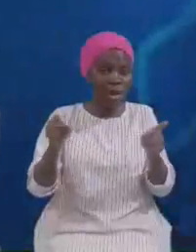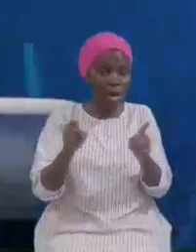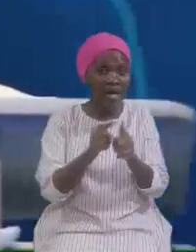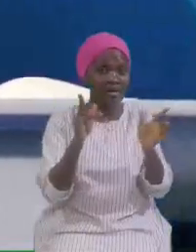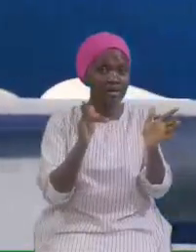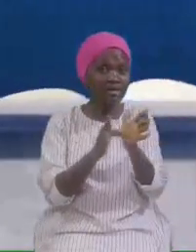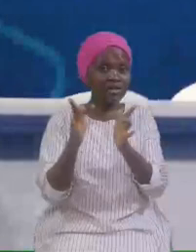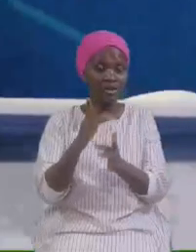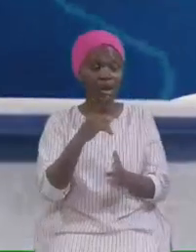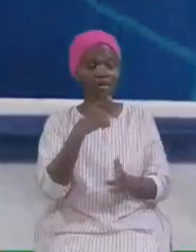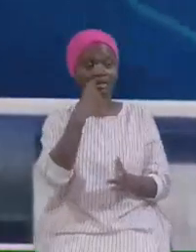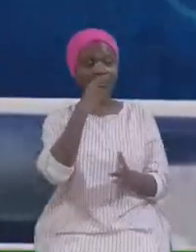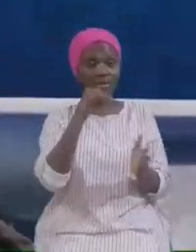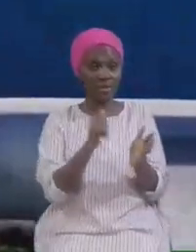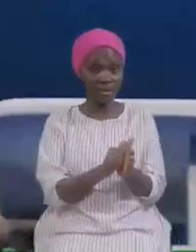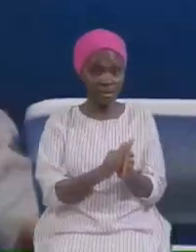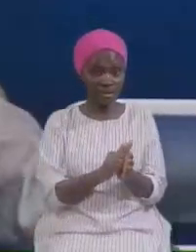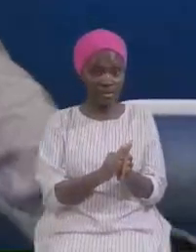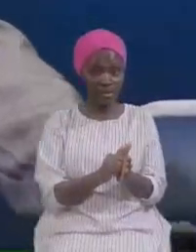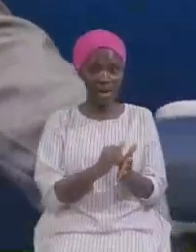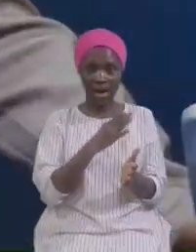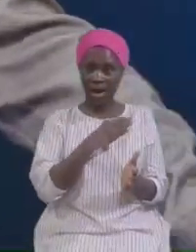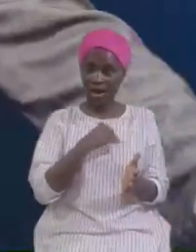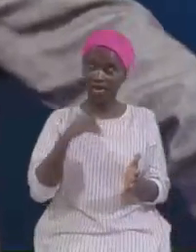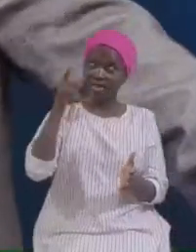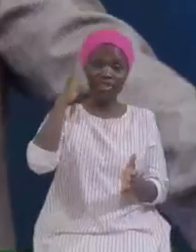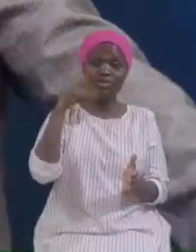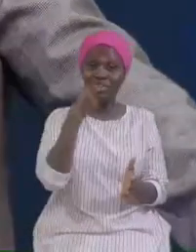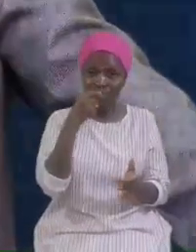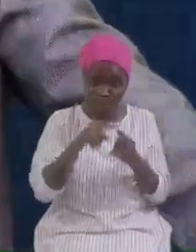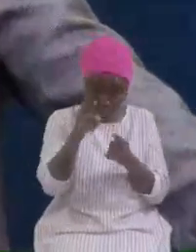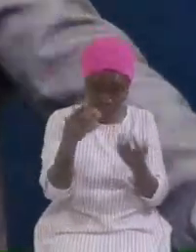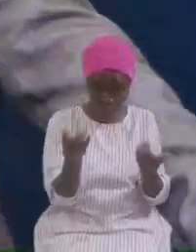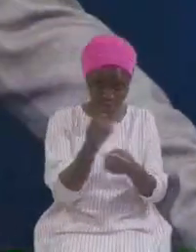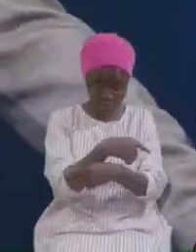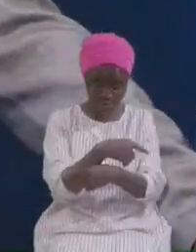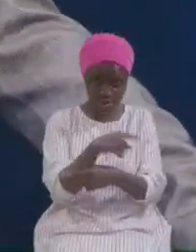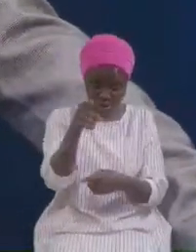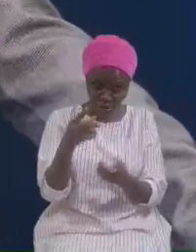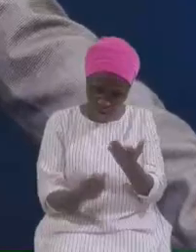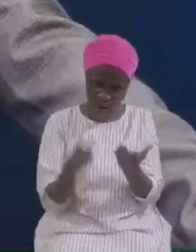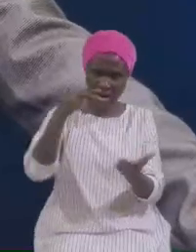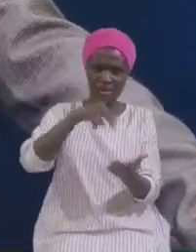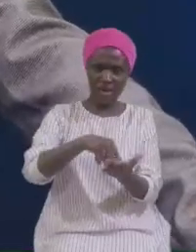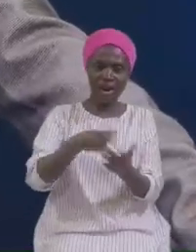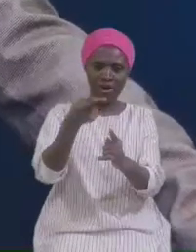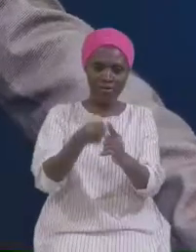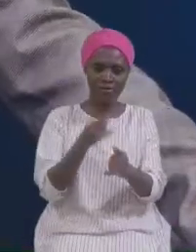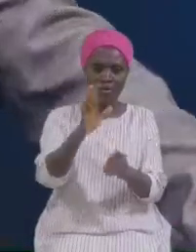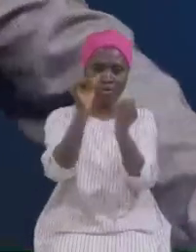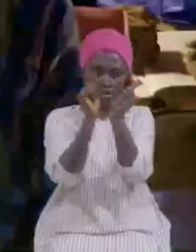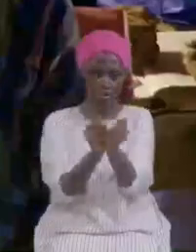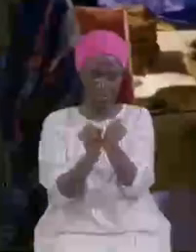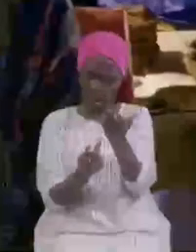Aussitôt que Jésus l'a dit, et il te parlera aujourd'hui, lève-toi de tes liens, lève-toi du